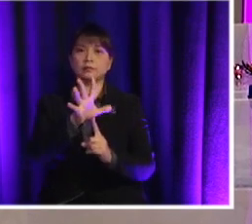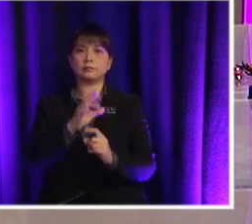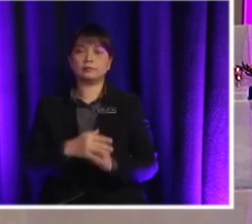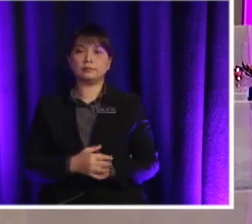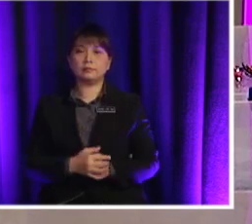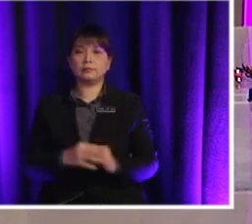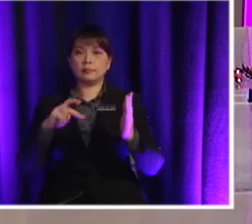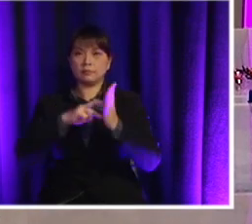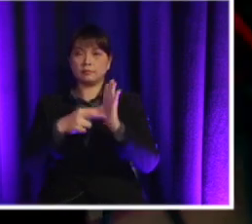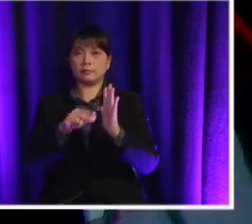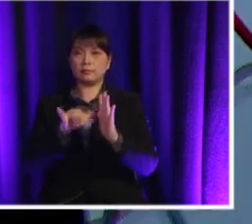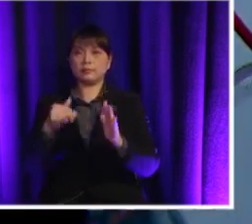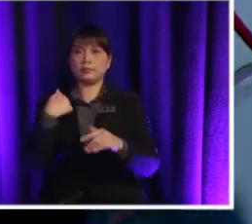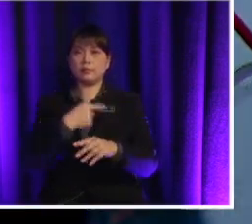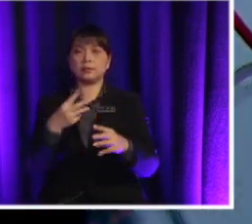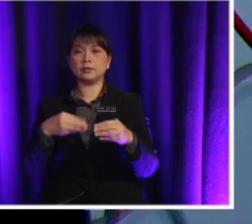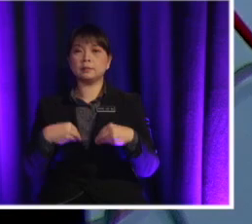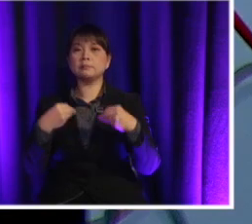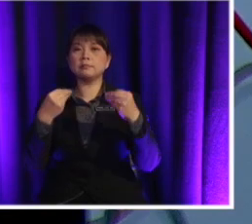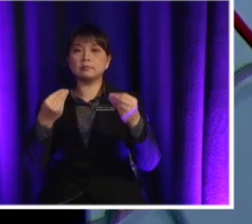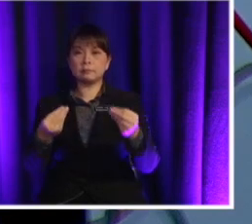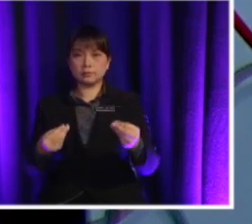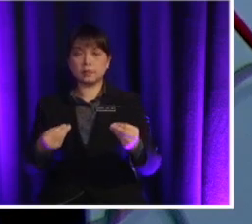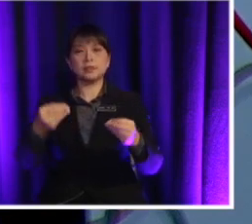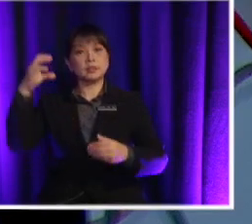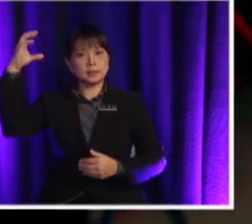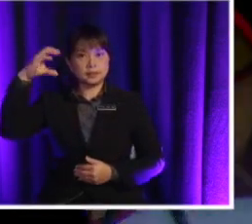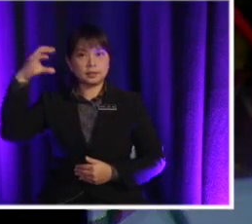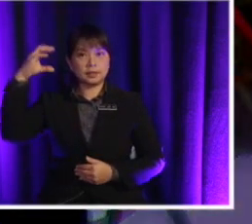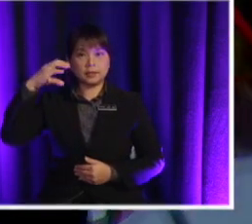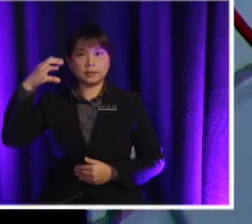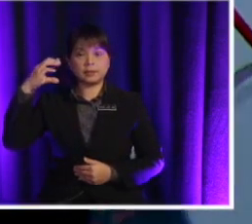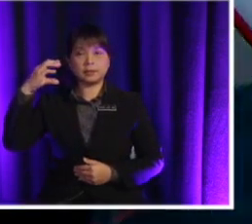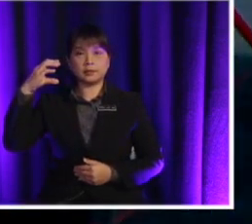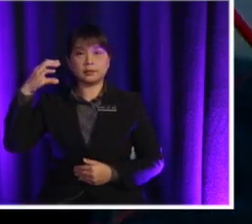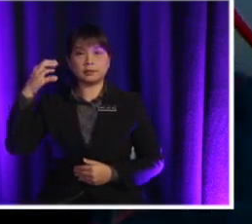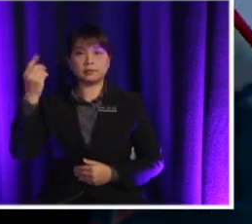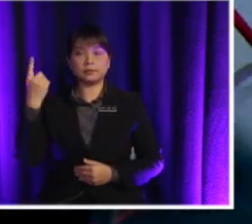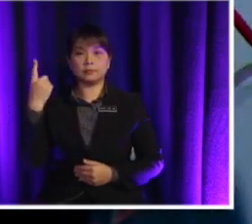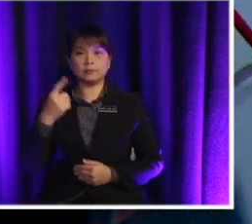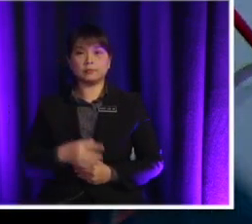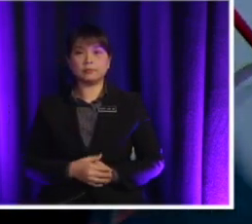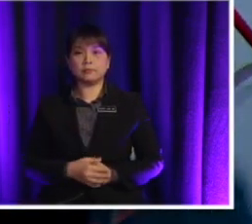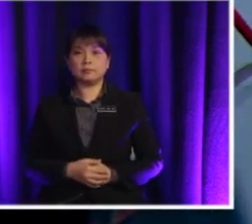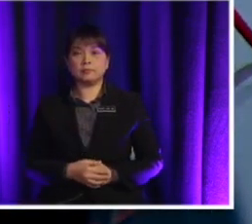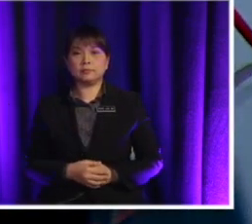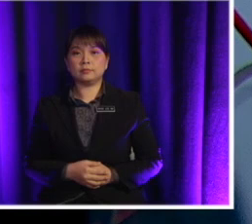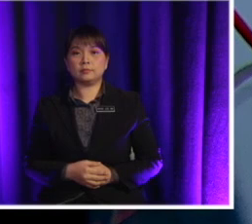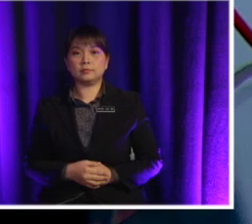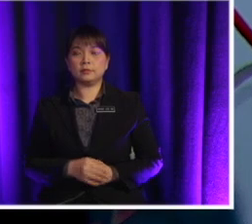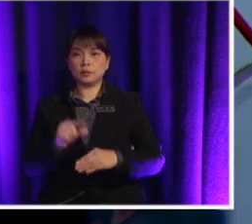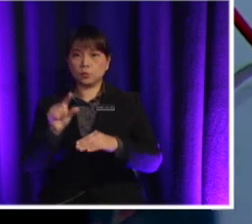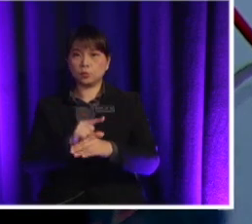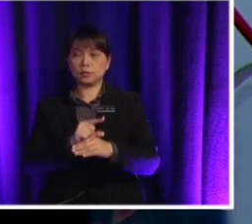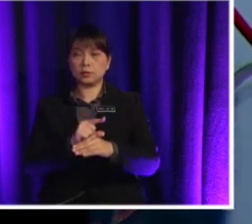Maknanya cikgu, kita kena bagi cahaya pada kita bagi cahaya kepada pada LDR ni. LDR dulu ya. Okey, saya guna lampu telefon kita cikgu.